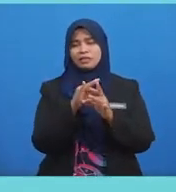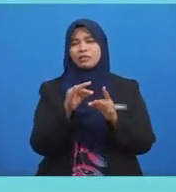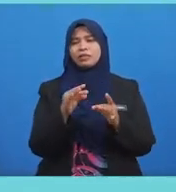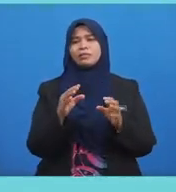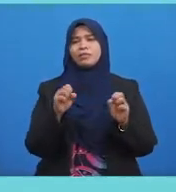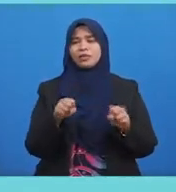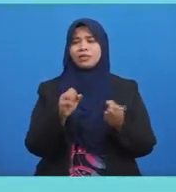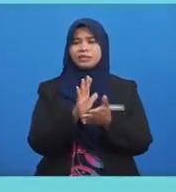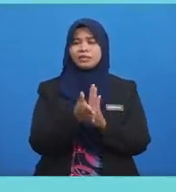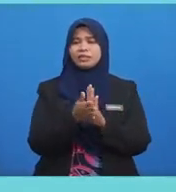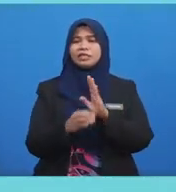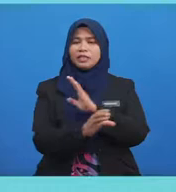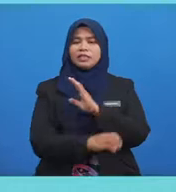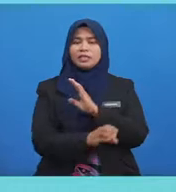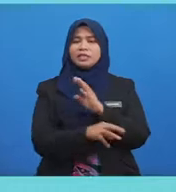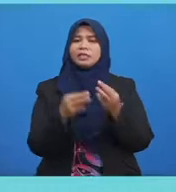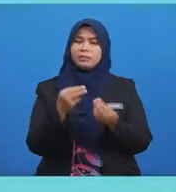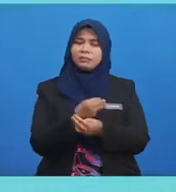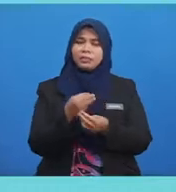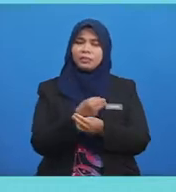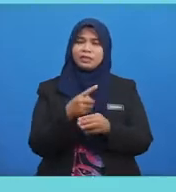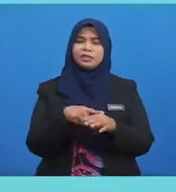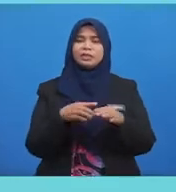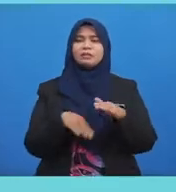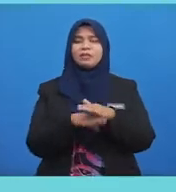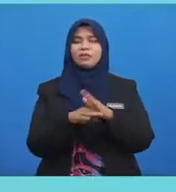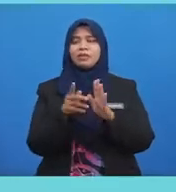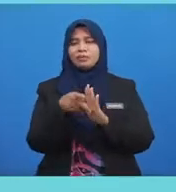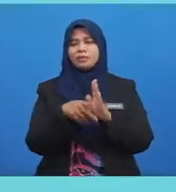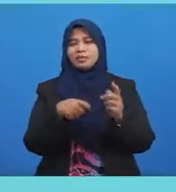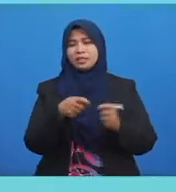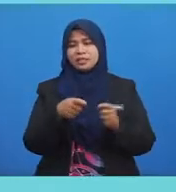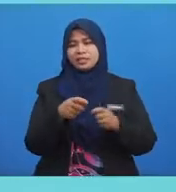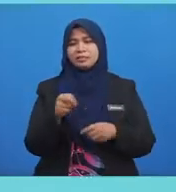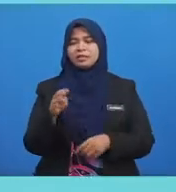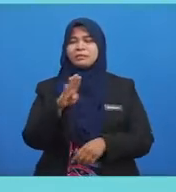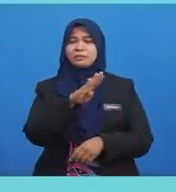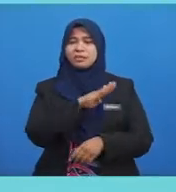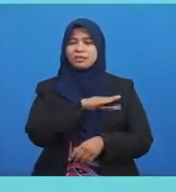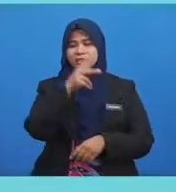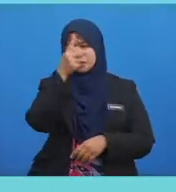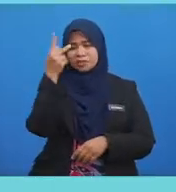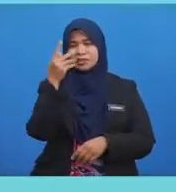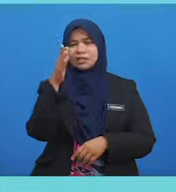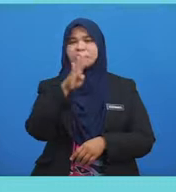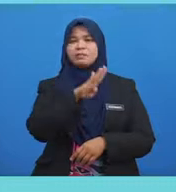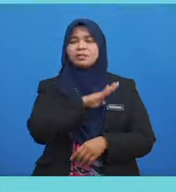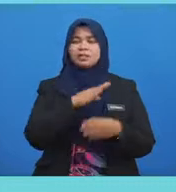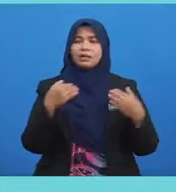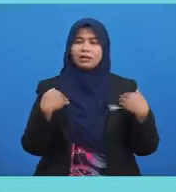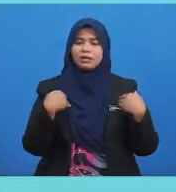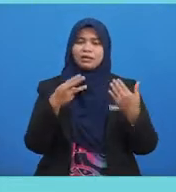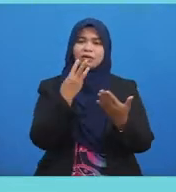negeri moden di bawah pentadbiran kerajaan British kerana British mempunyai sumber kewangan yang